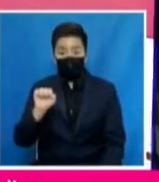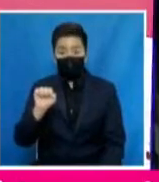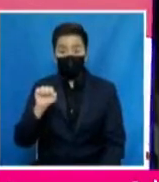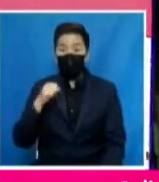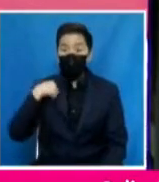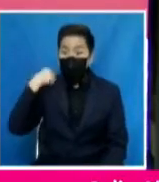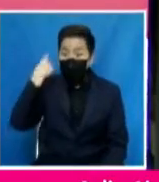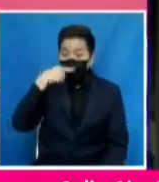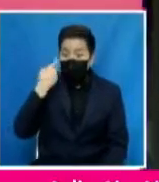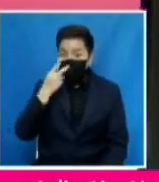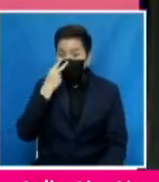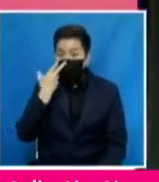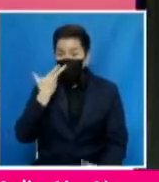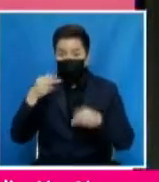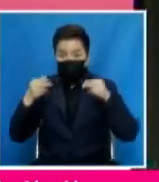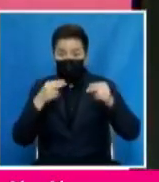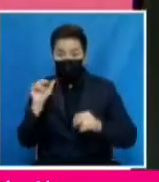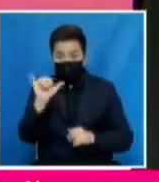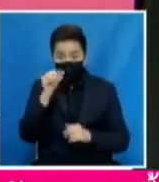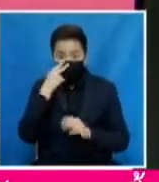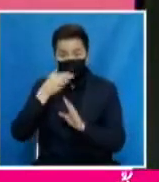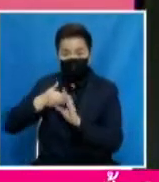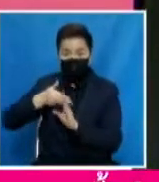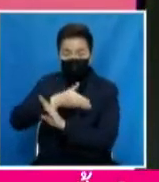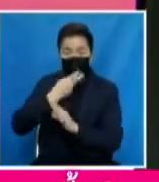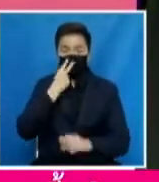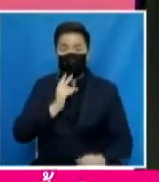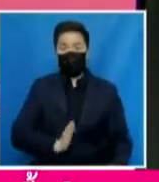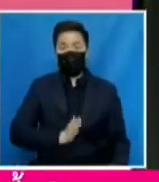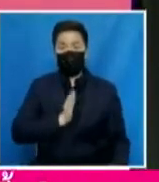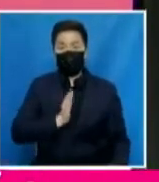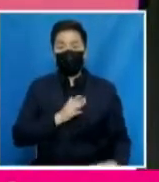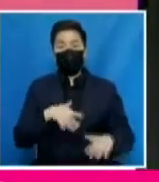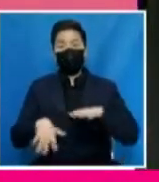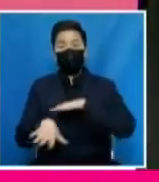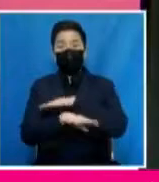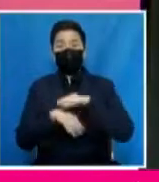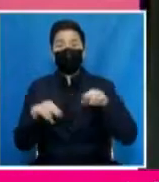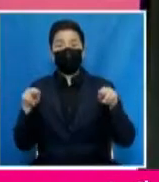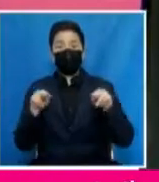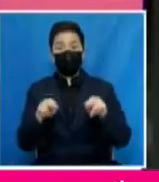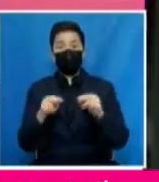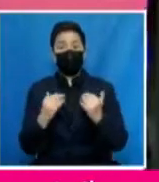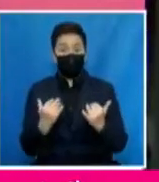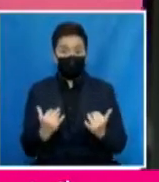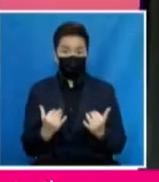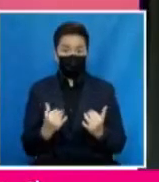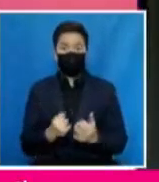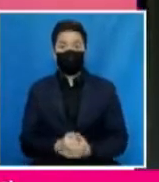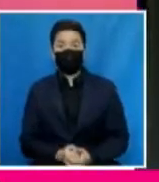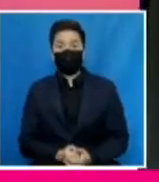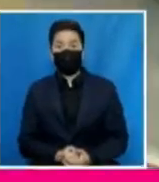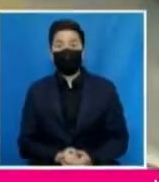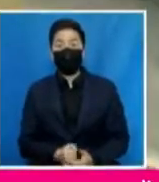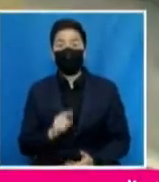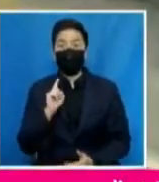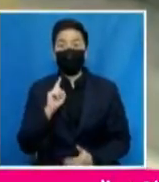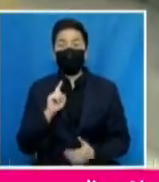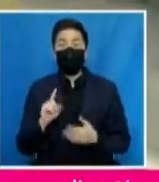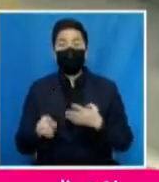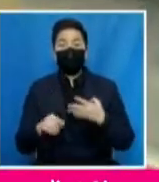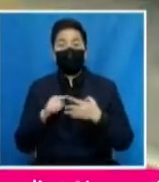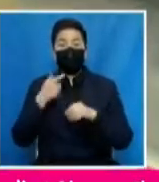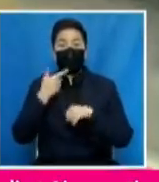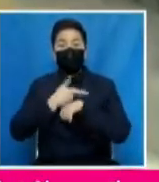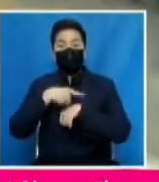ที่จะไปพบกับการออกรางวัลเราไปพบกับผู้ทรงคุณวุฒิที่มาร่วมเป็นสักขีพยานในวันนี้กันก่อนนะคะท่านแรกประธาน